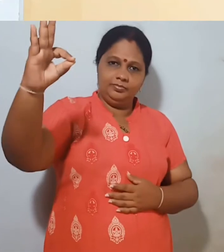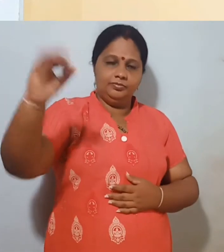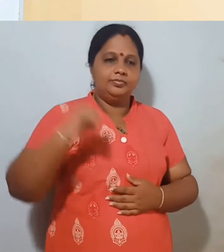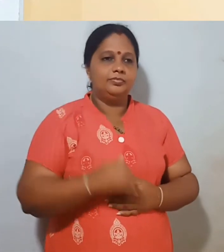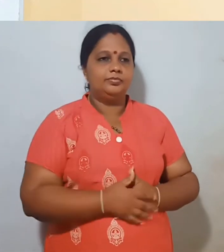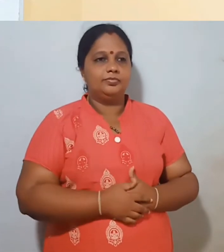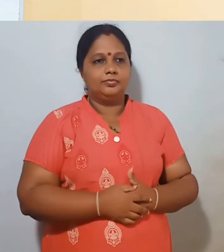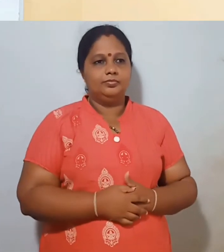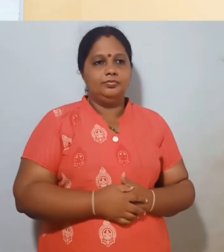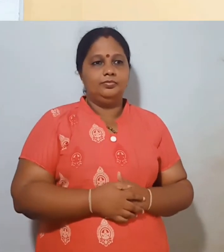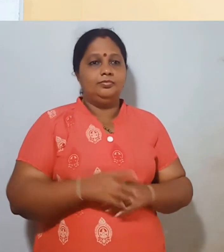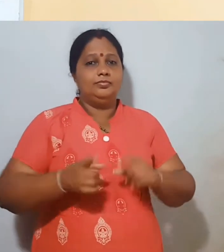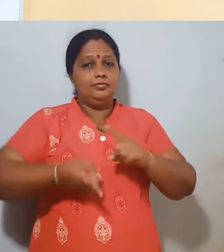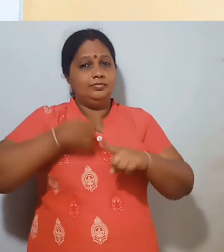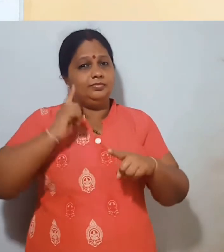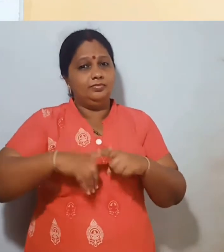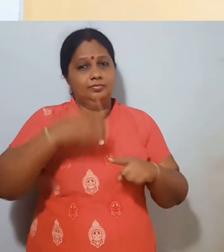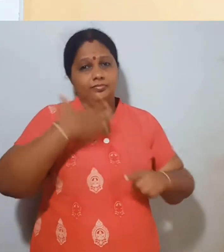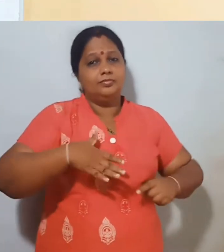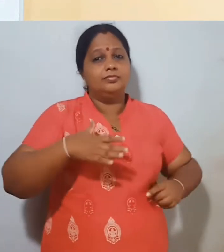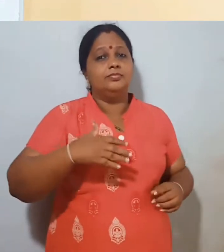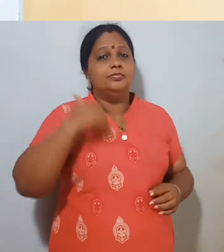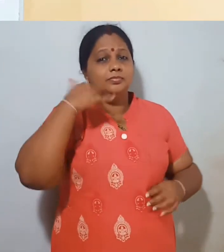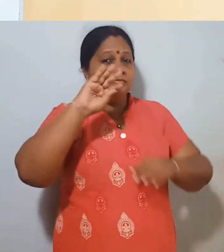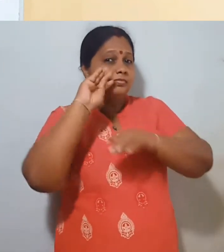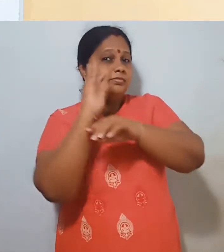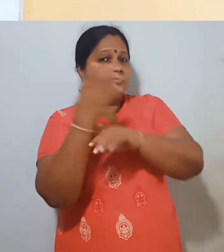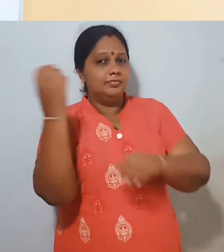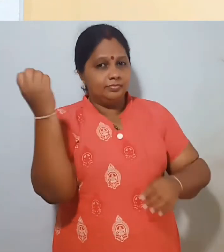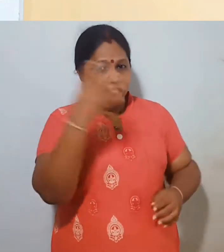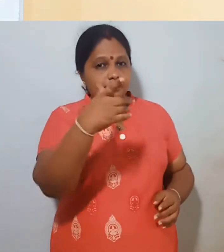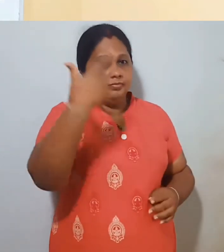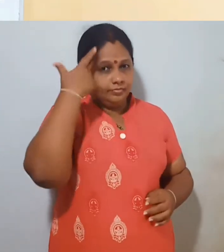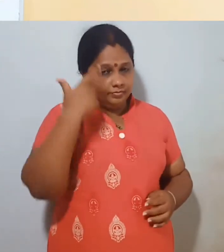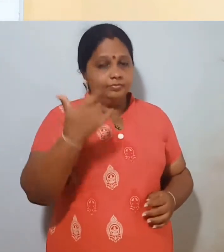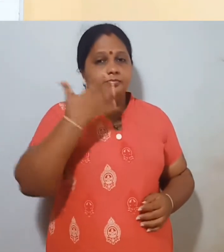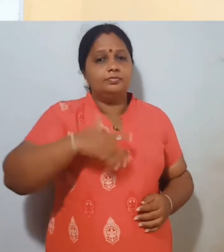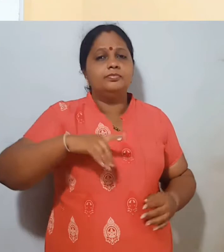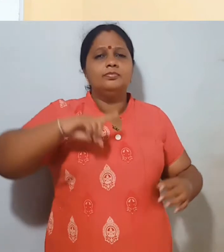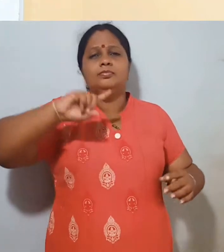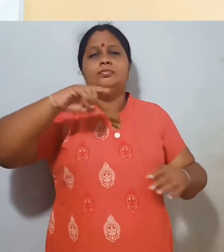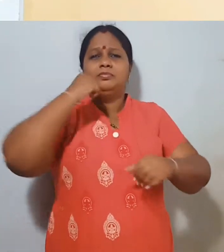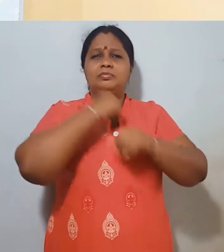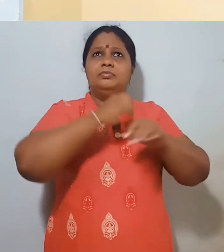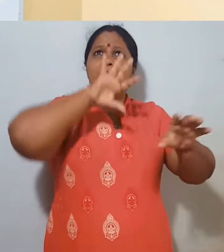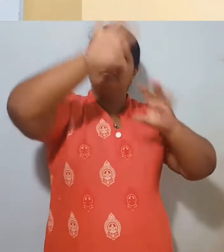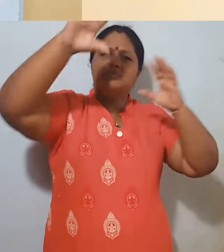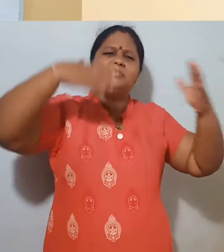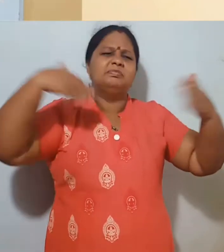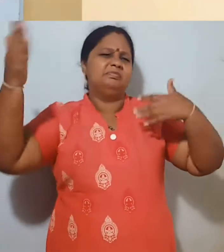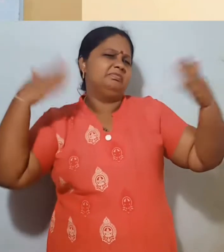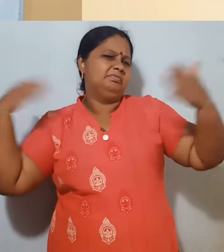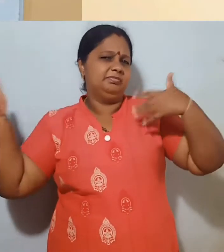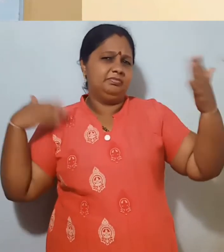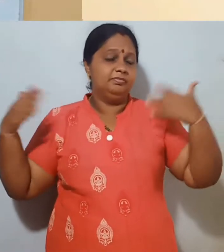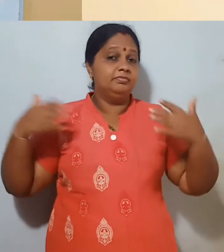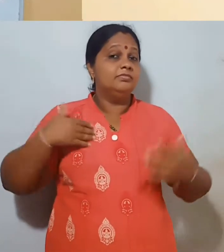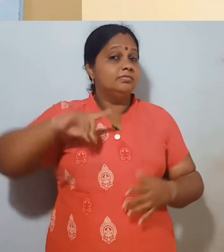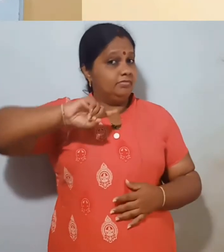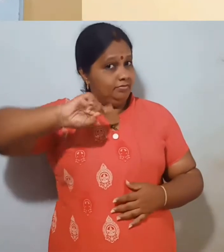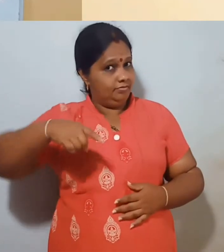அவசர தேவைகள்ல அழைக்கிற ஆம்புலன்ஸ்ல நம்பர்கள் தெரிஞ்சிருக்கணும். நாட்டுக்கு நாடு வித்தியாசப்படலாம். நம்ம நாட்டை பொறுத்தவரையில